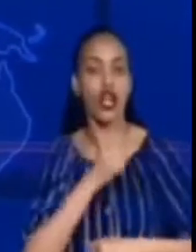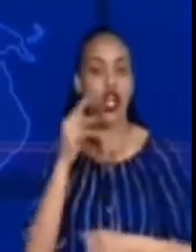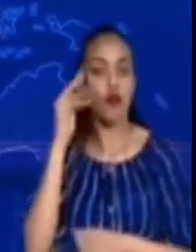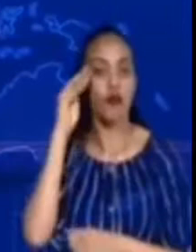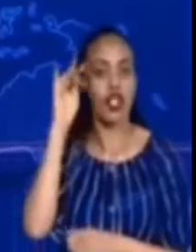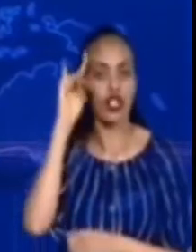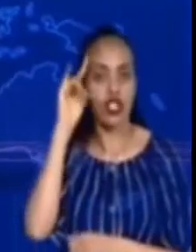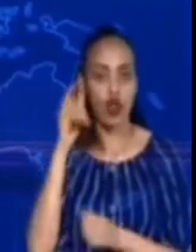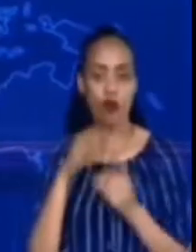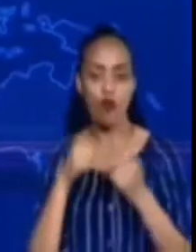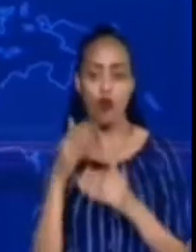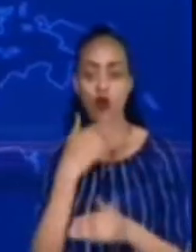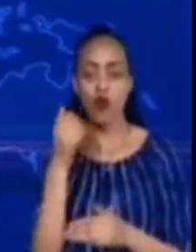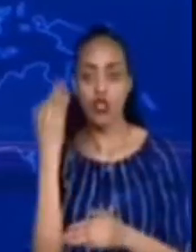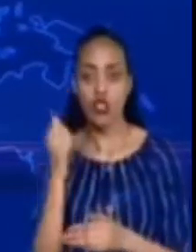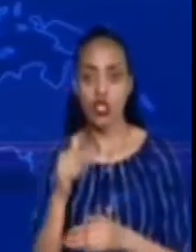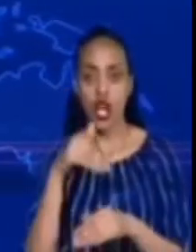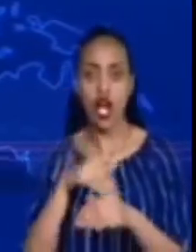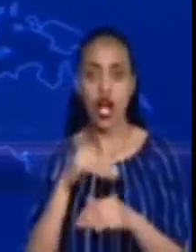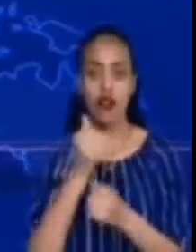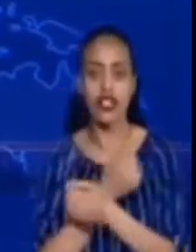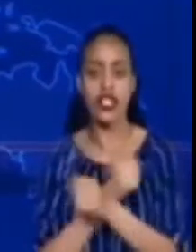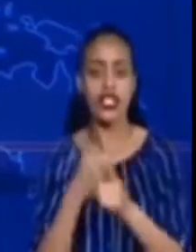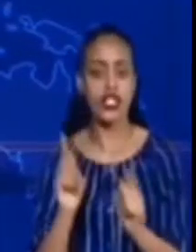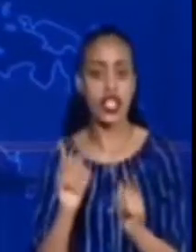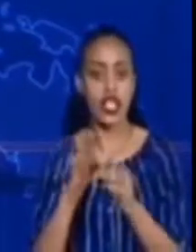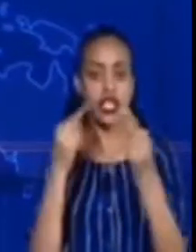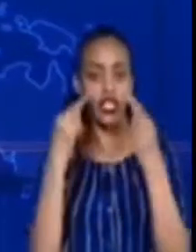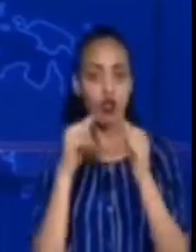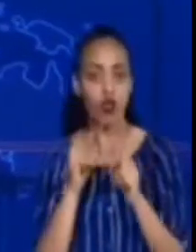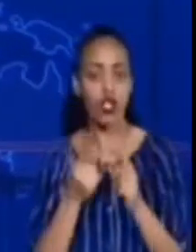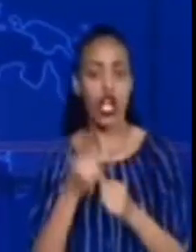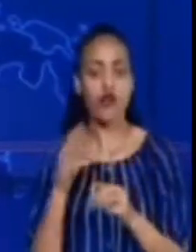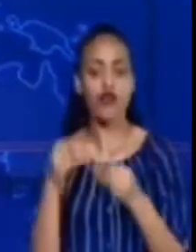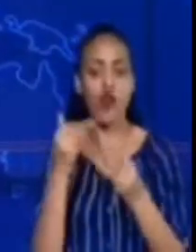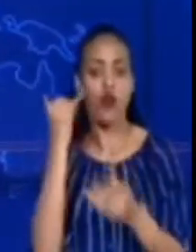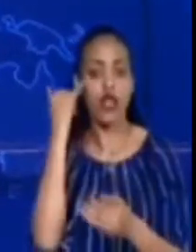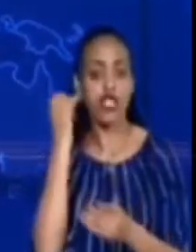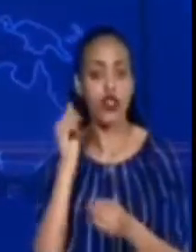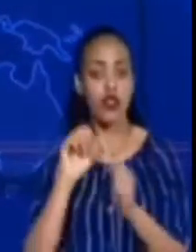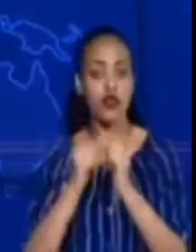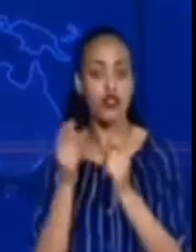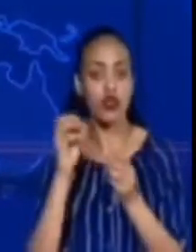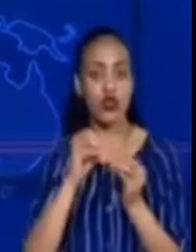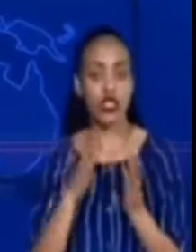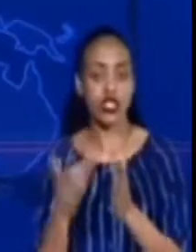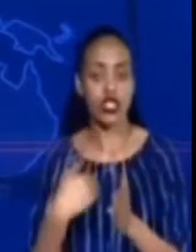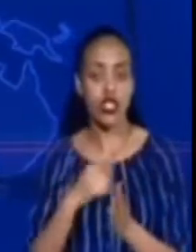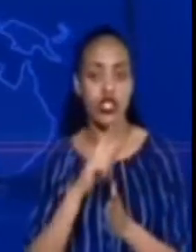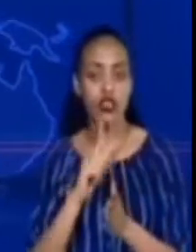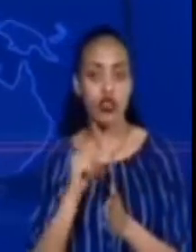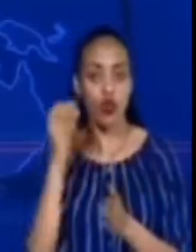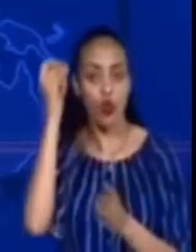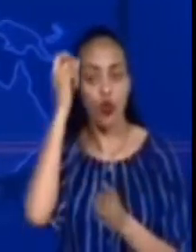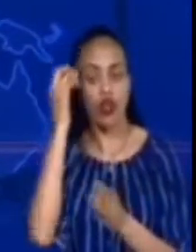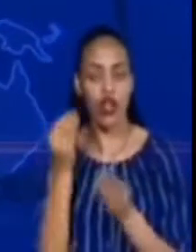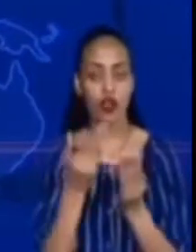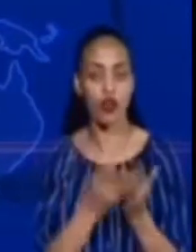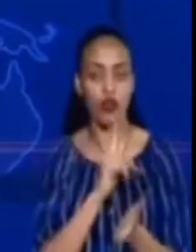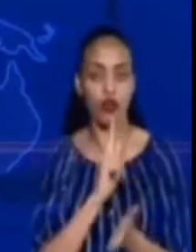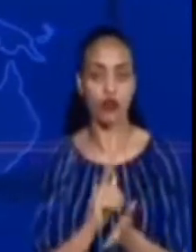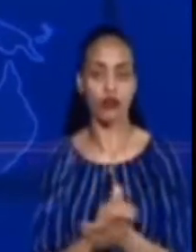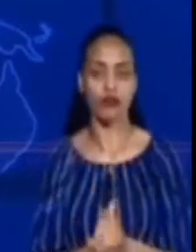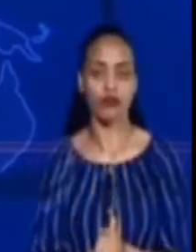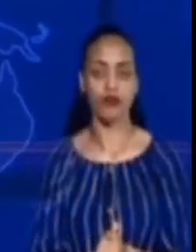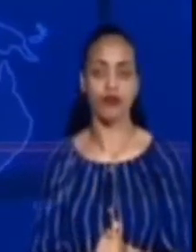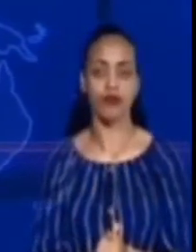እንጫወትበት እንዝናናበት የኛ ጊዜ ነው የርሶ እድሜ አለፈ በቃ እናንተ እድሜ እኮ የኮር የምናምን የድንጋይ ፈለጣ ምናምን የምትባሉ